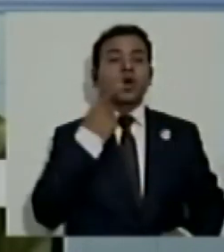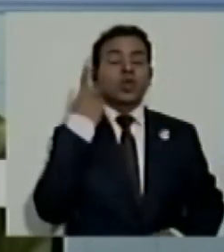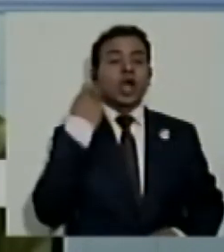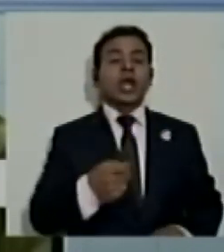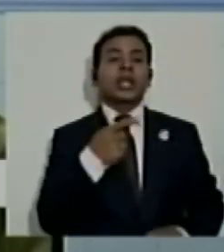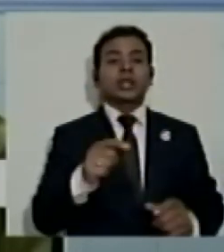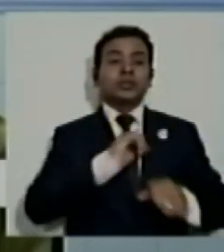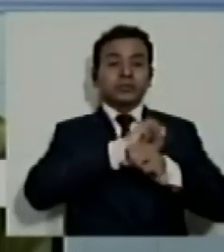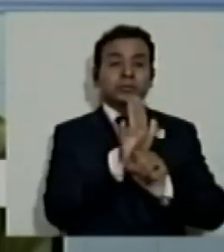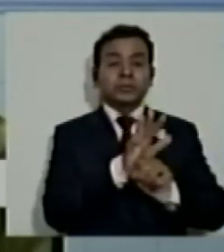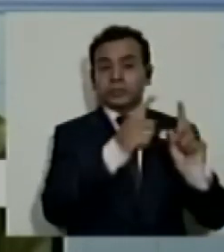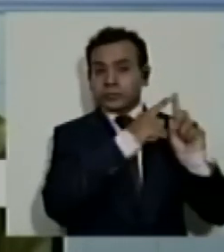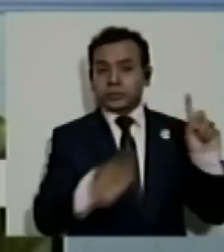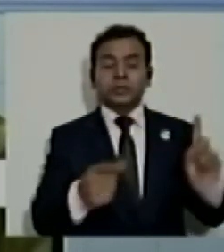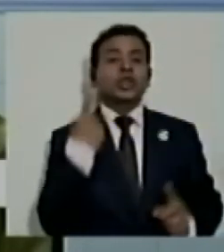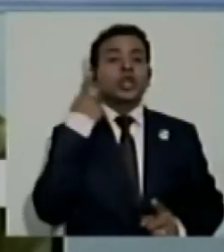ফ্লোরা,